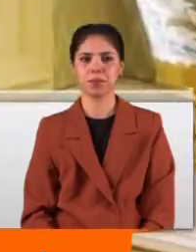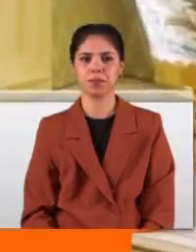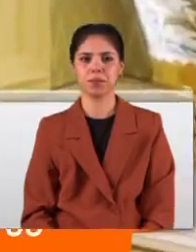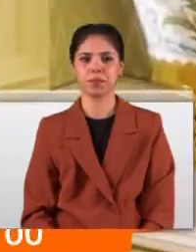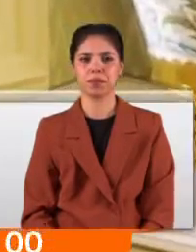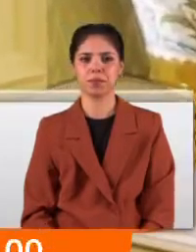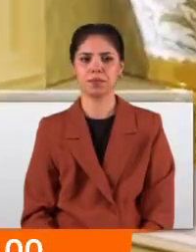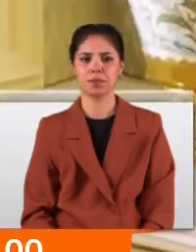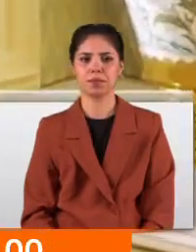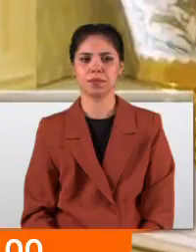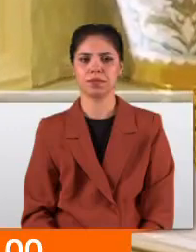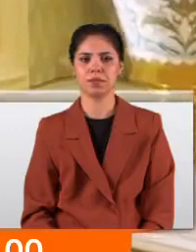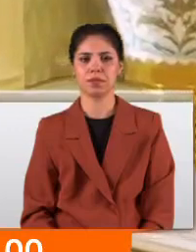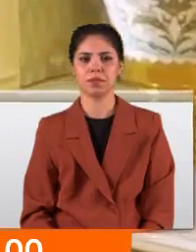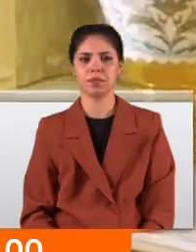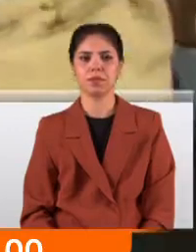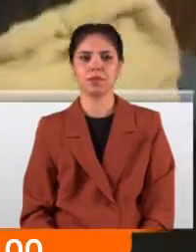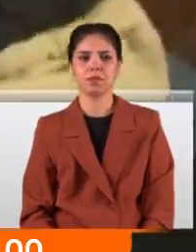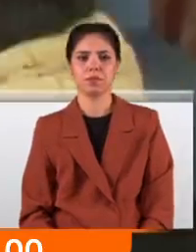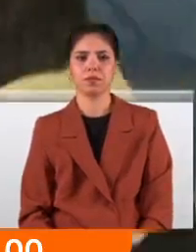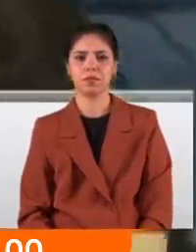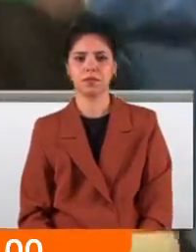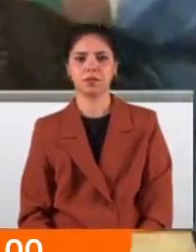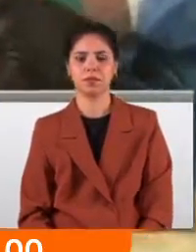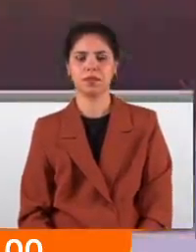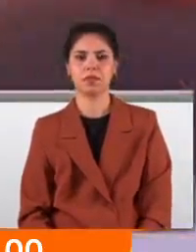Ağrım falan var mı kızım? Çok hafif atlattım.